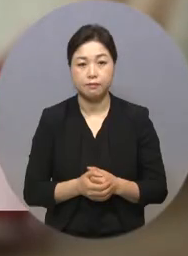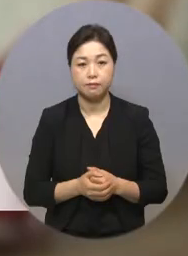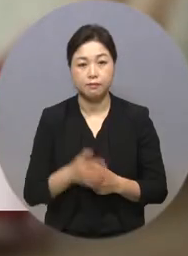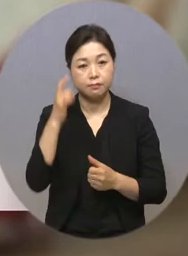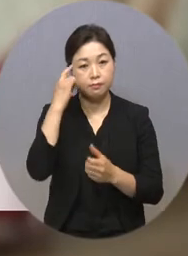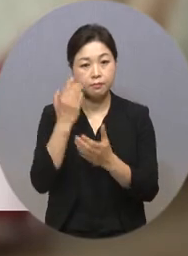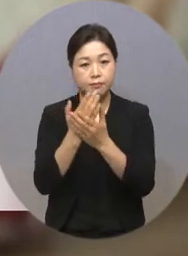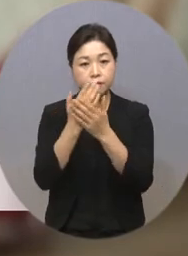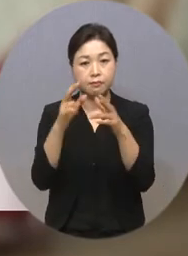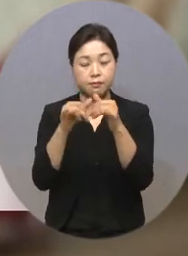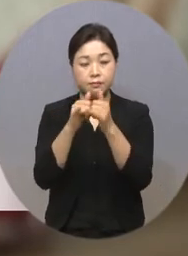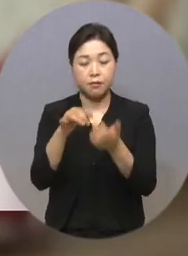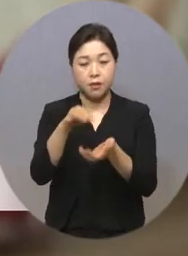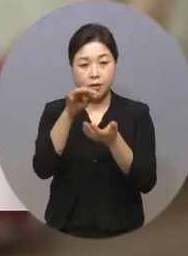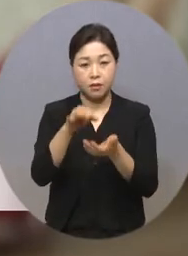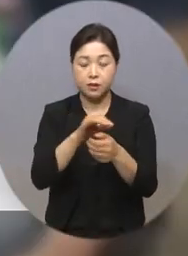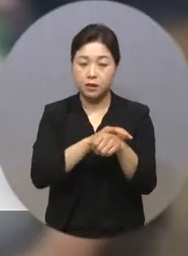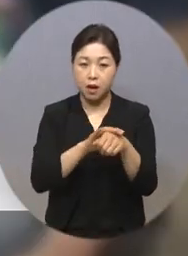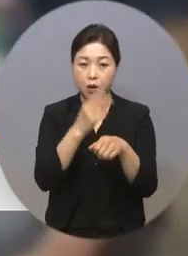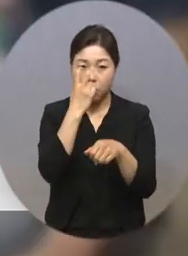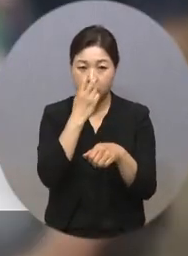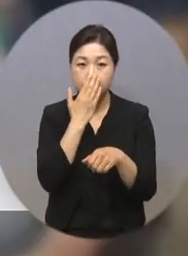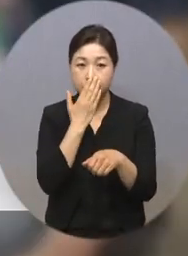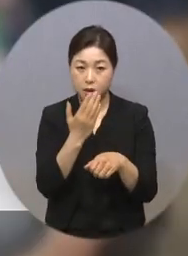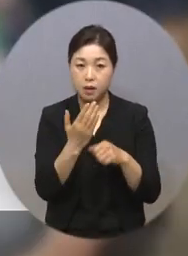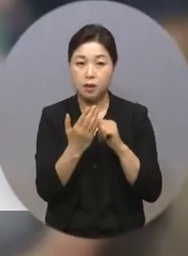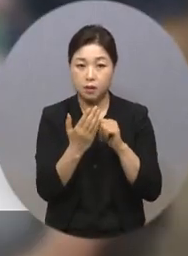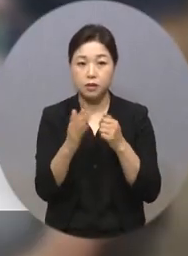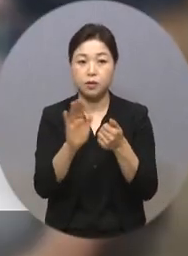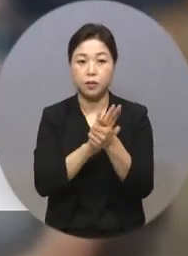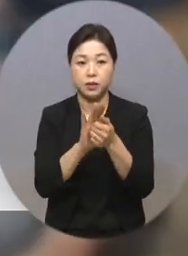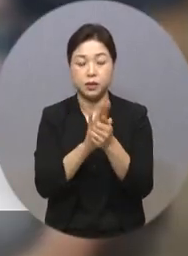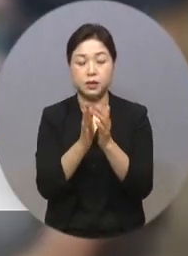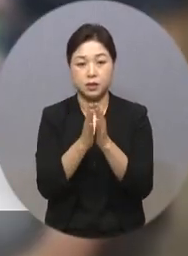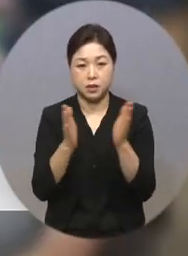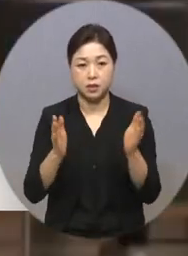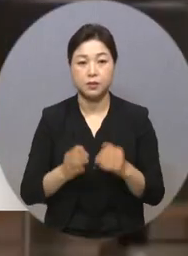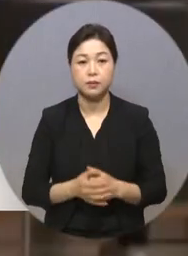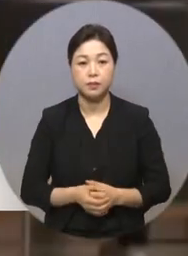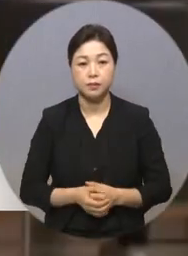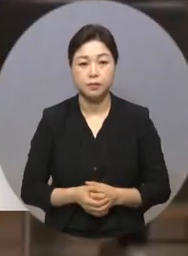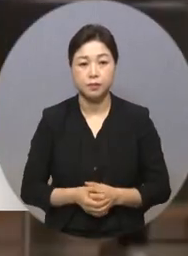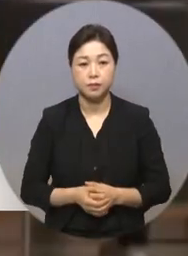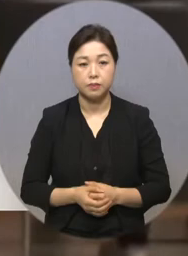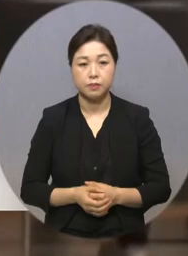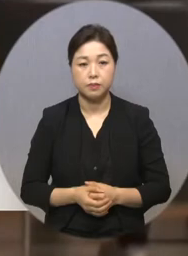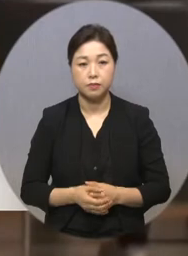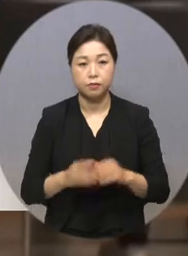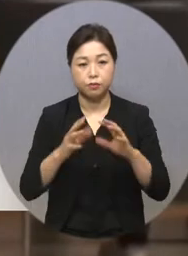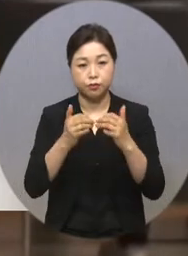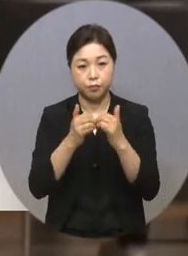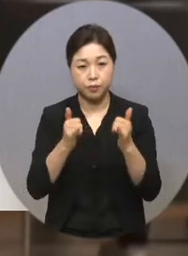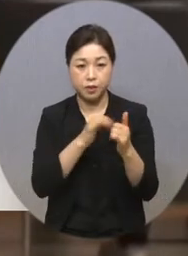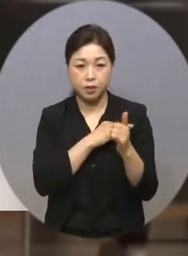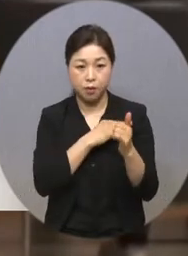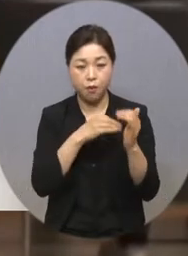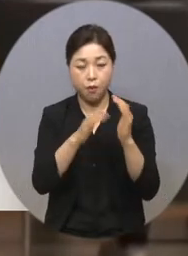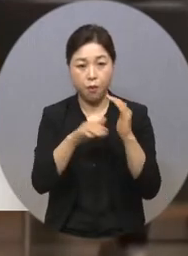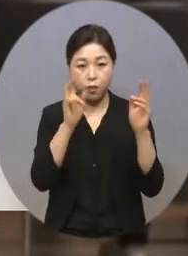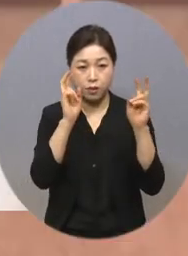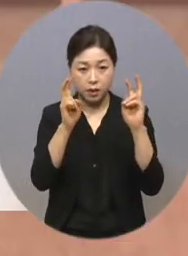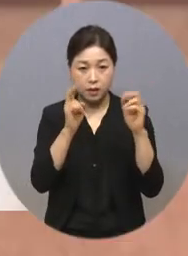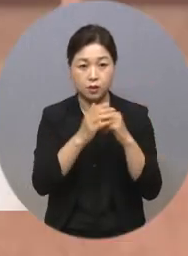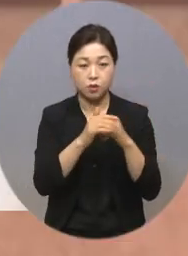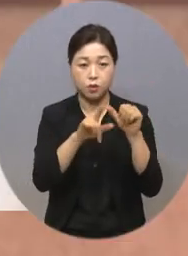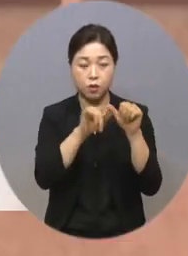발달장애 2 4 재산을 효과적으로 관리하기 위한 서비스가 시작됩니다 국민연금공단은 지난달 31일부터